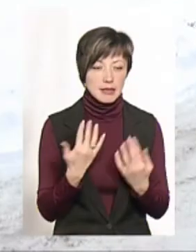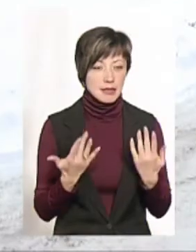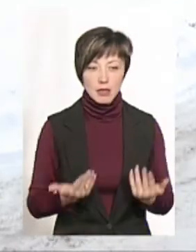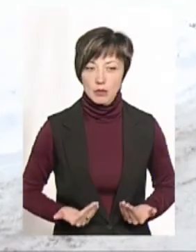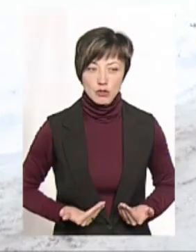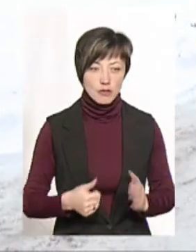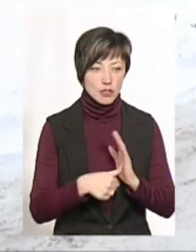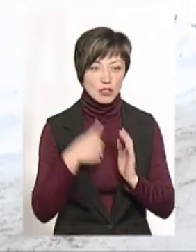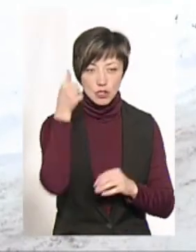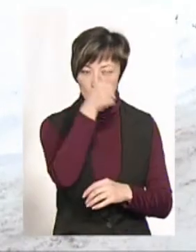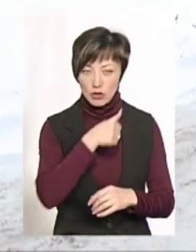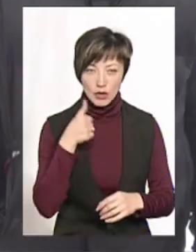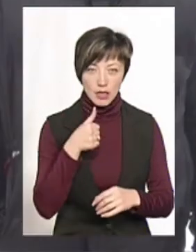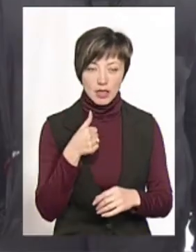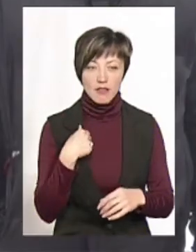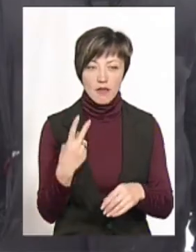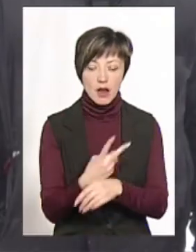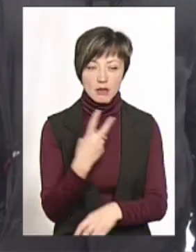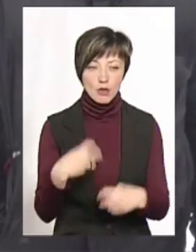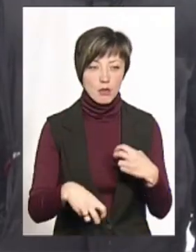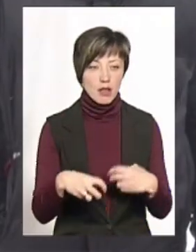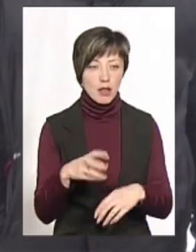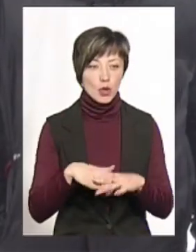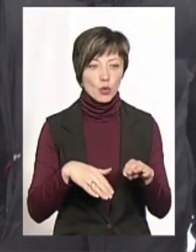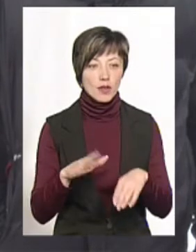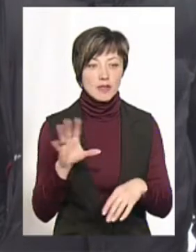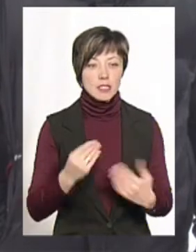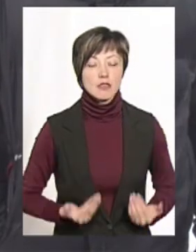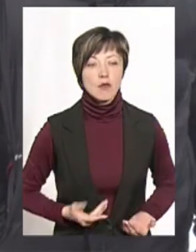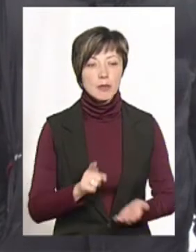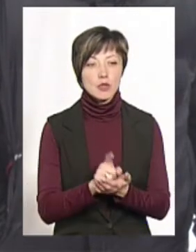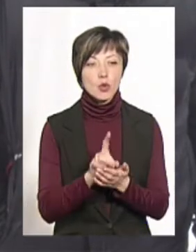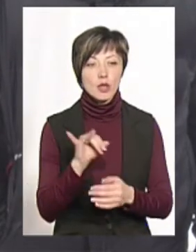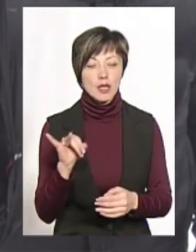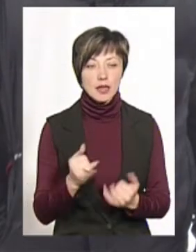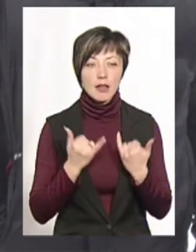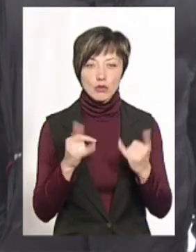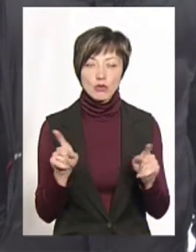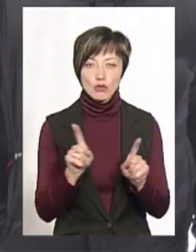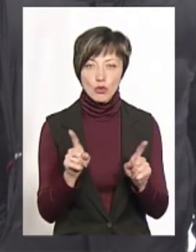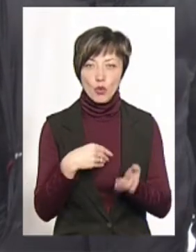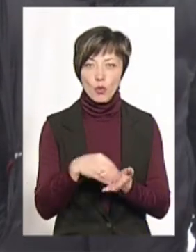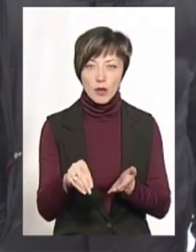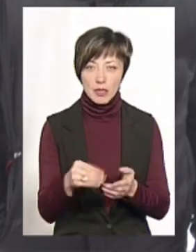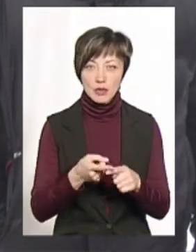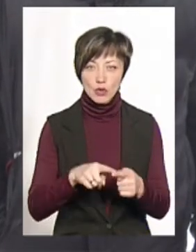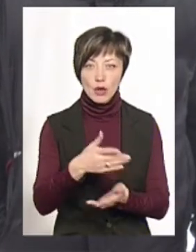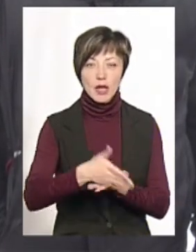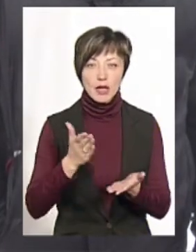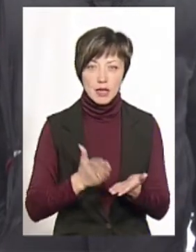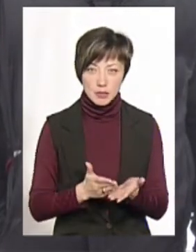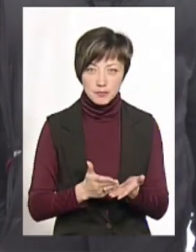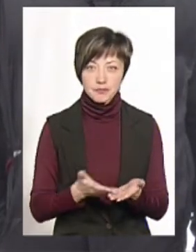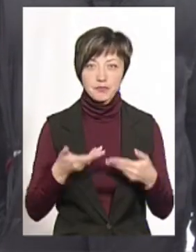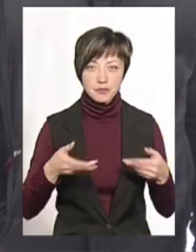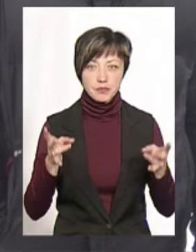проживаю за 6 років, я два рази руку ламала. Ми всі живемо, тут в основному пенсіонери. Для того, щоб піти нам купити ту буханку хліба,